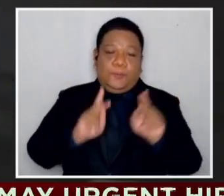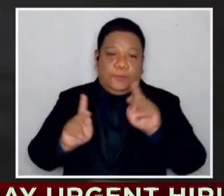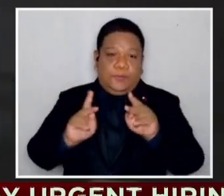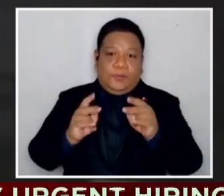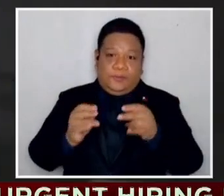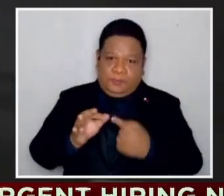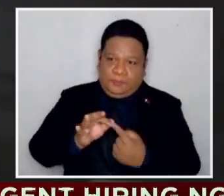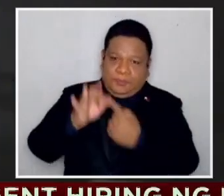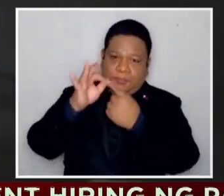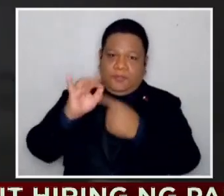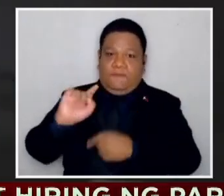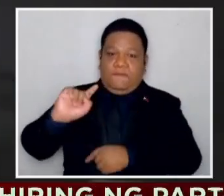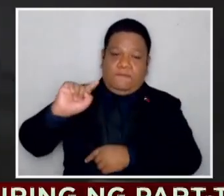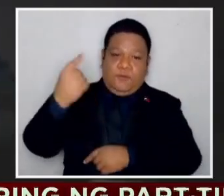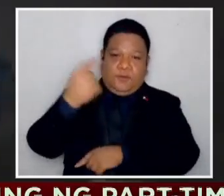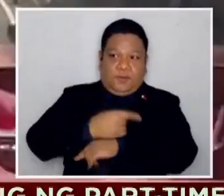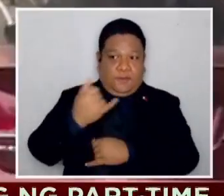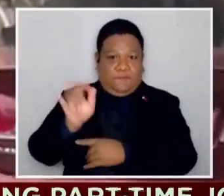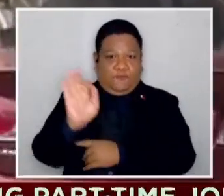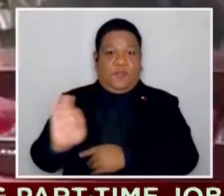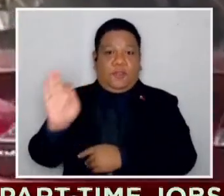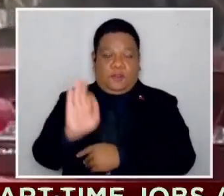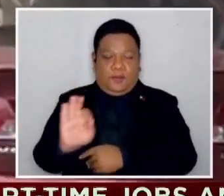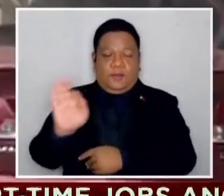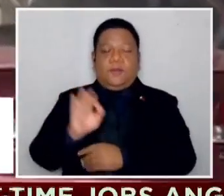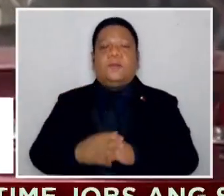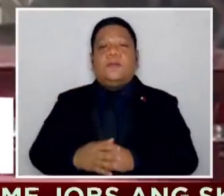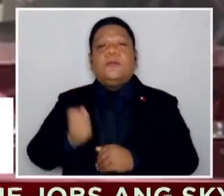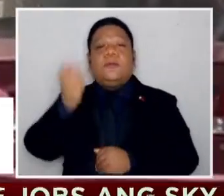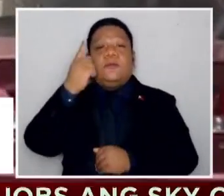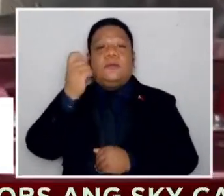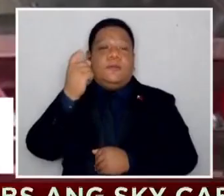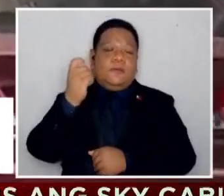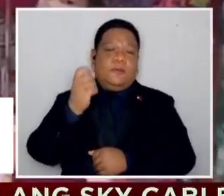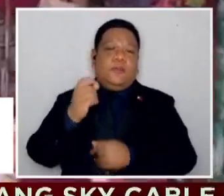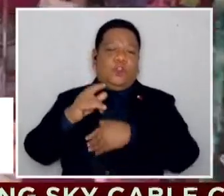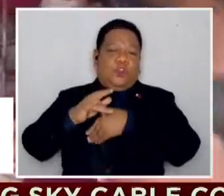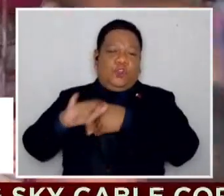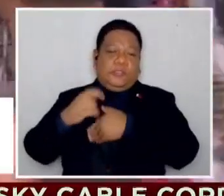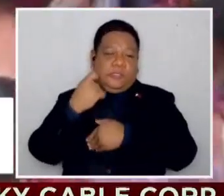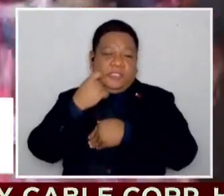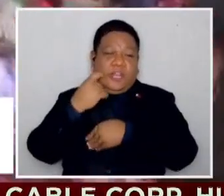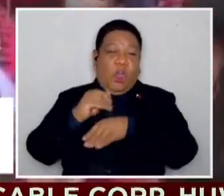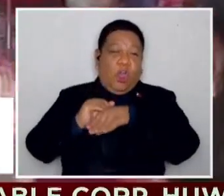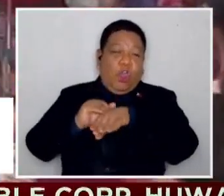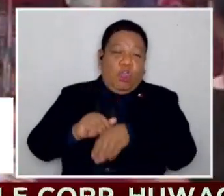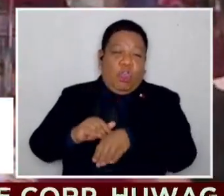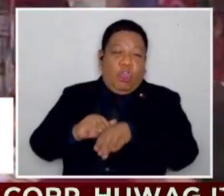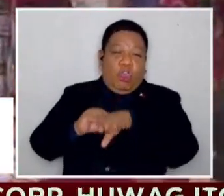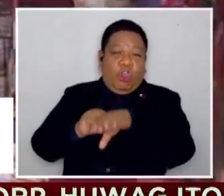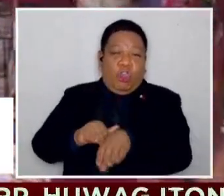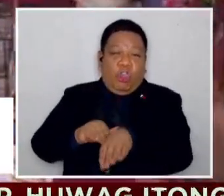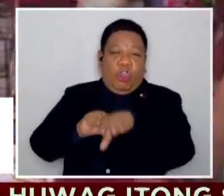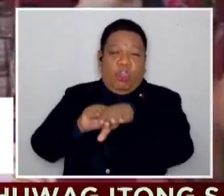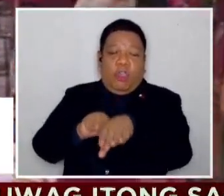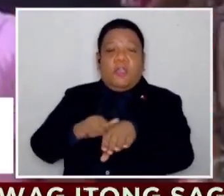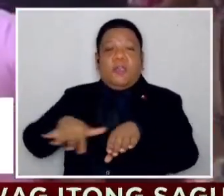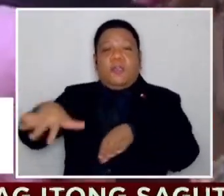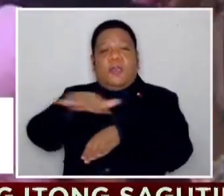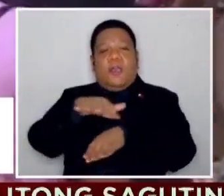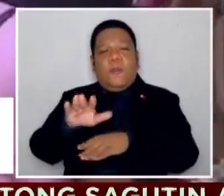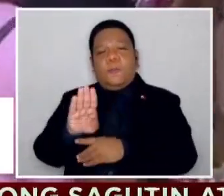o ngayong Biyernes. Ha? Maaga pa lang usad pagong na ang daloy ng trapiko sa paligid ng Binondo at Divisoria,